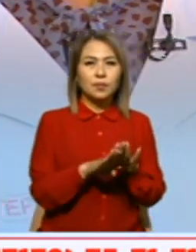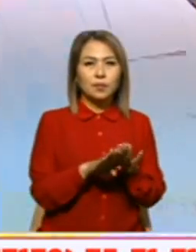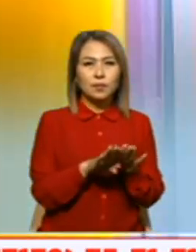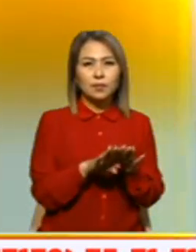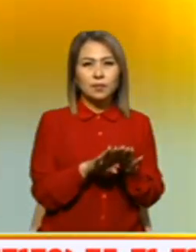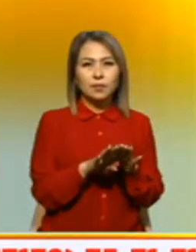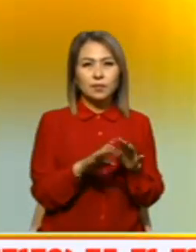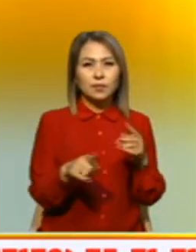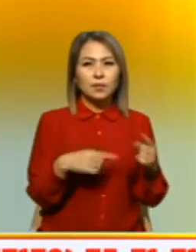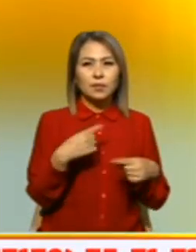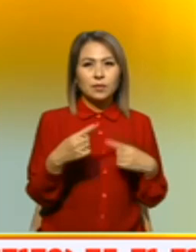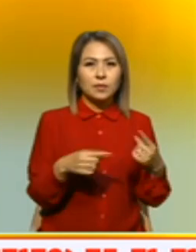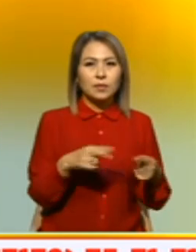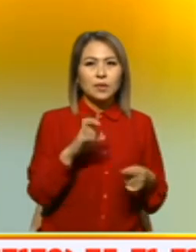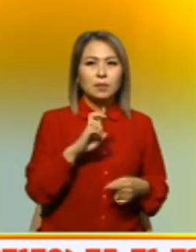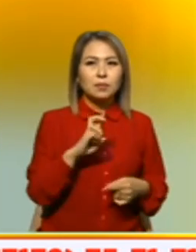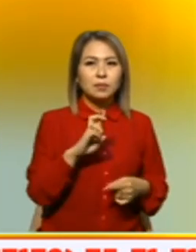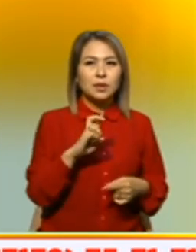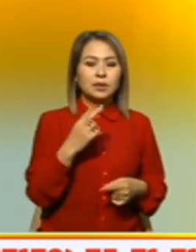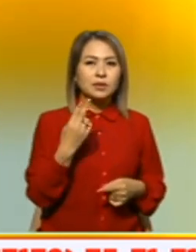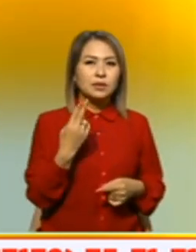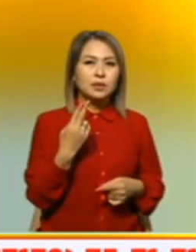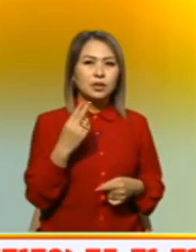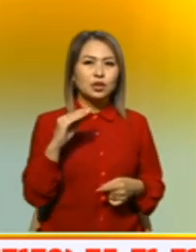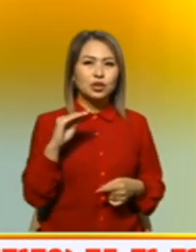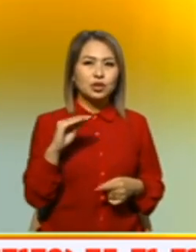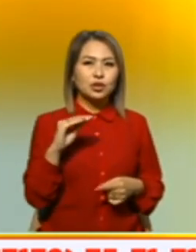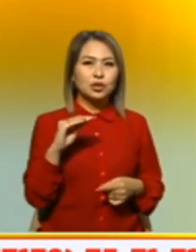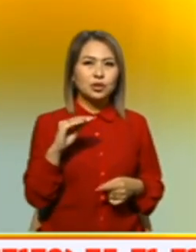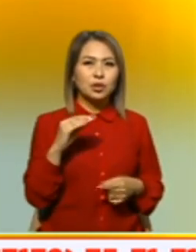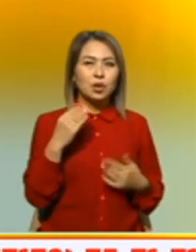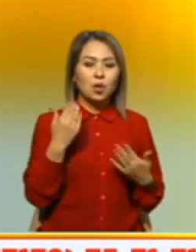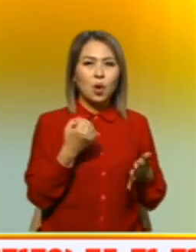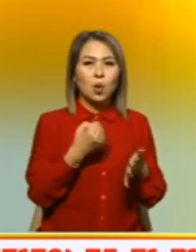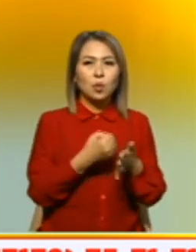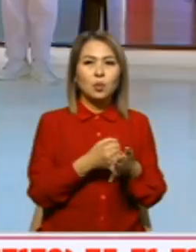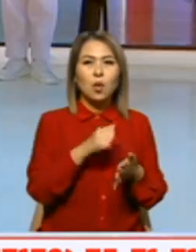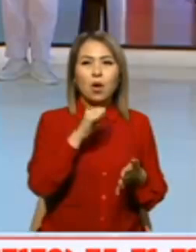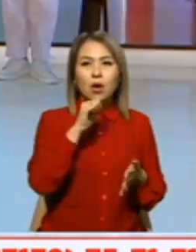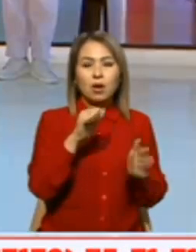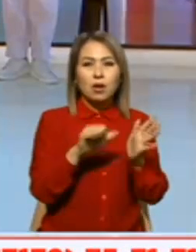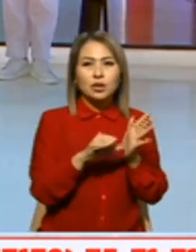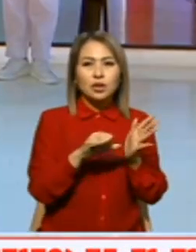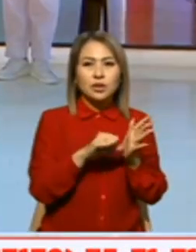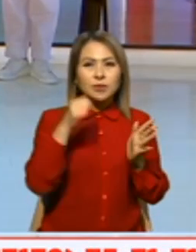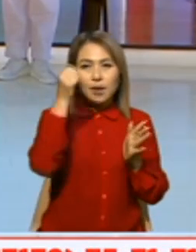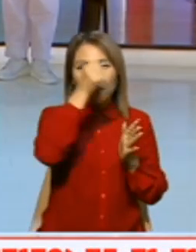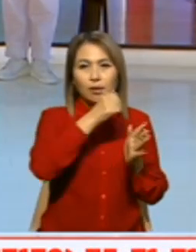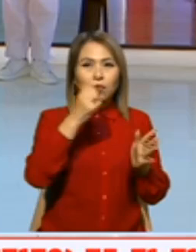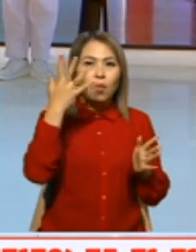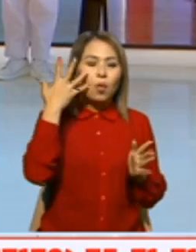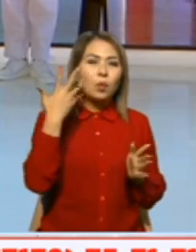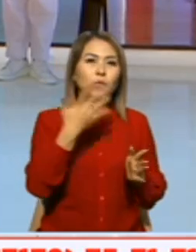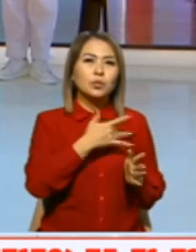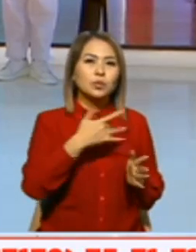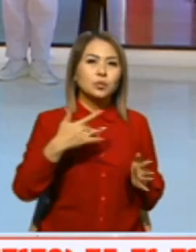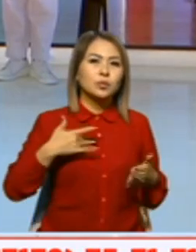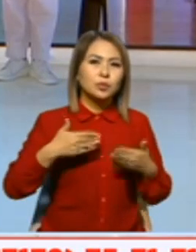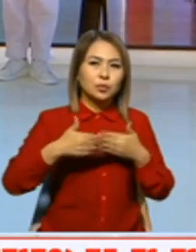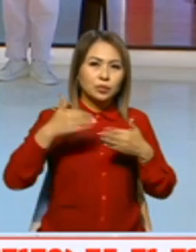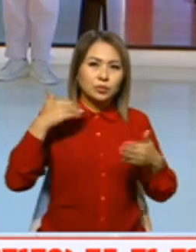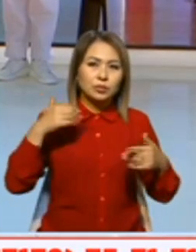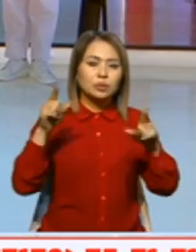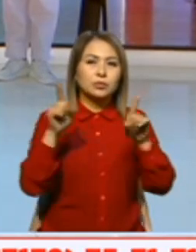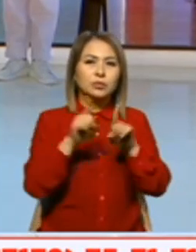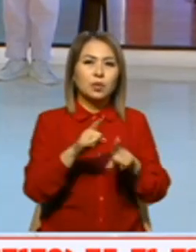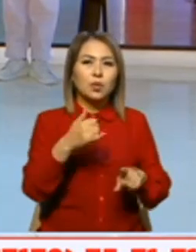жаңағы екінші БЦЖ деп айтамыз ғой, БЦЖ вакцинасын 6 жасқа келген кезде мектеп жасында, иә, туберкулездің алдында, ол да